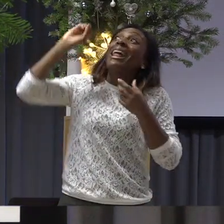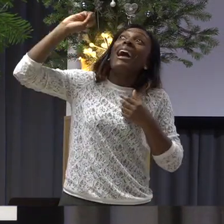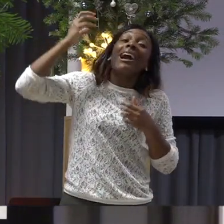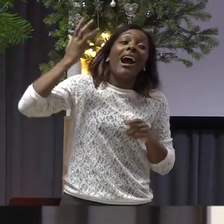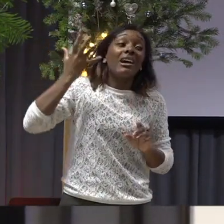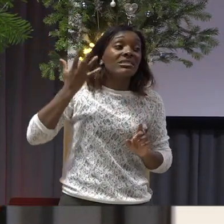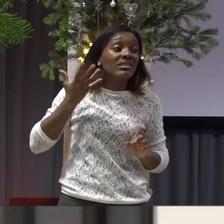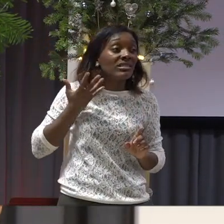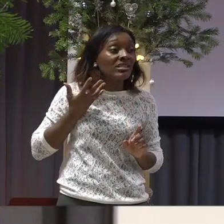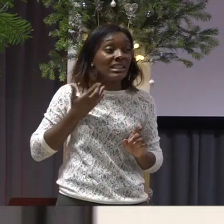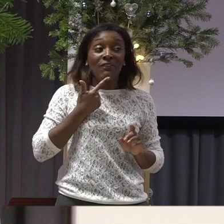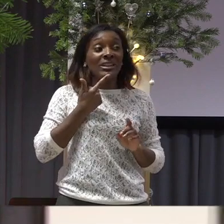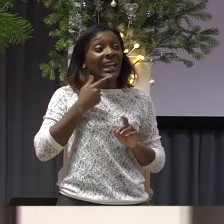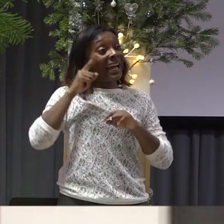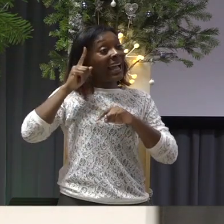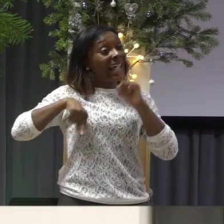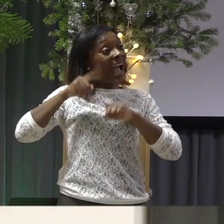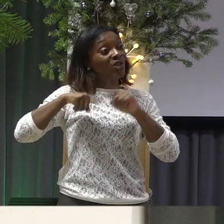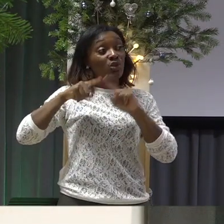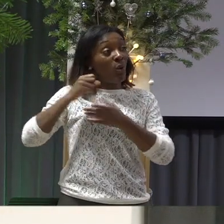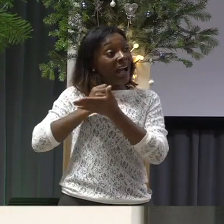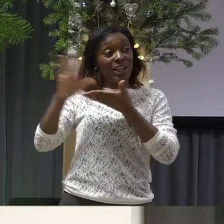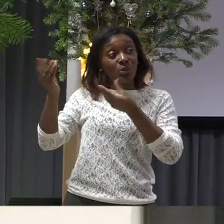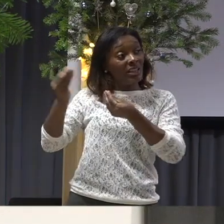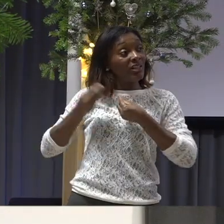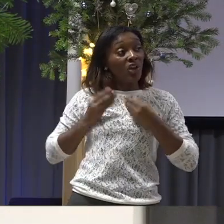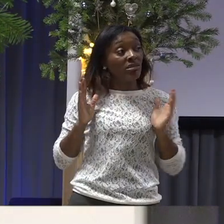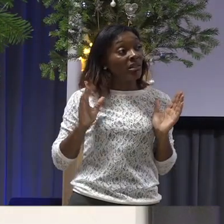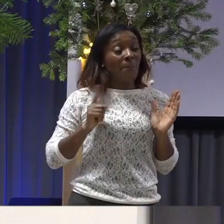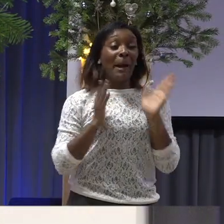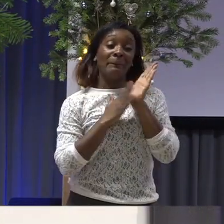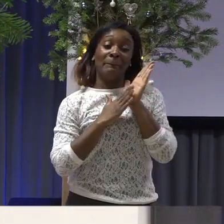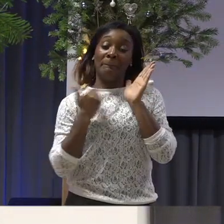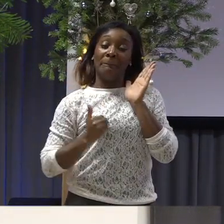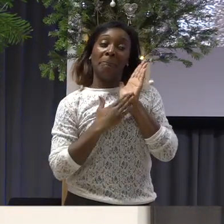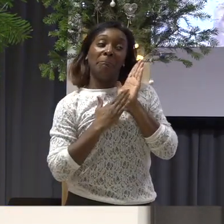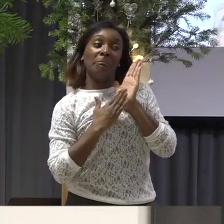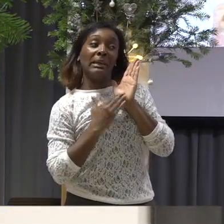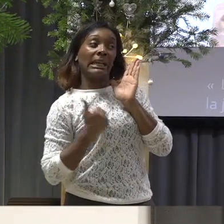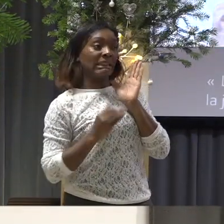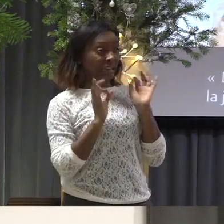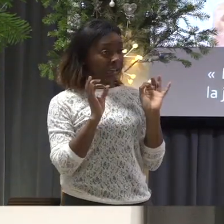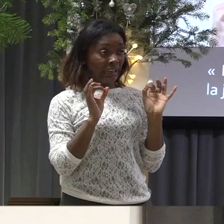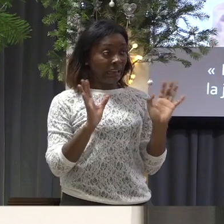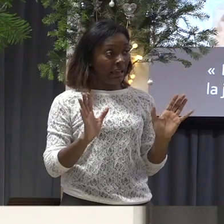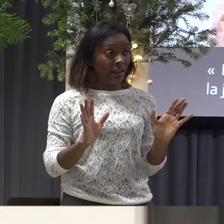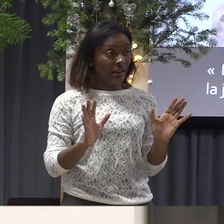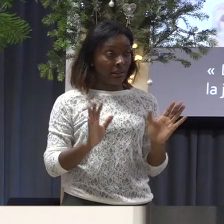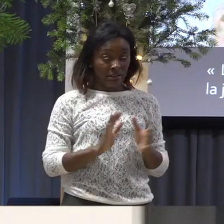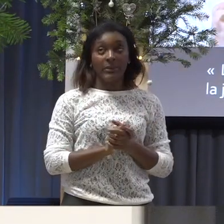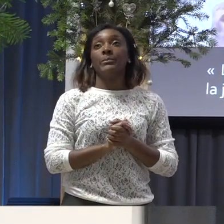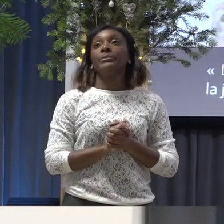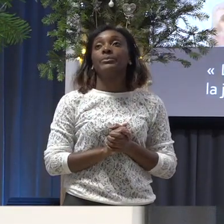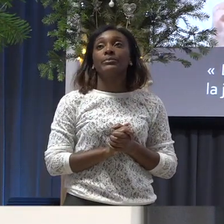Et si nous oublions cela de notre tête, frères et sœurs, nous nous rendons un mauvais service. Il y a un texte qui dit, la colère de